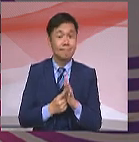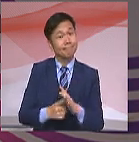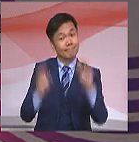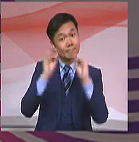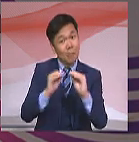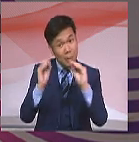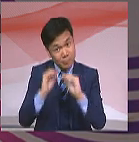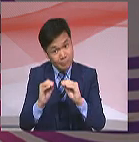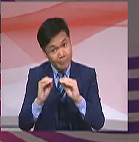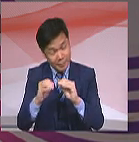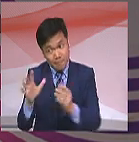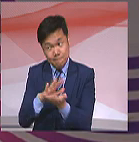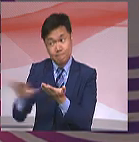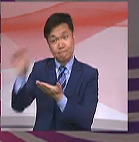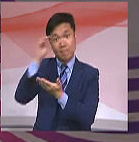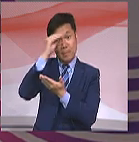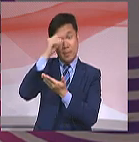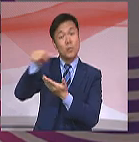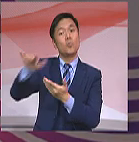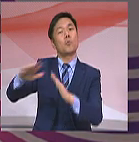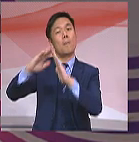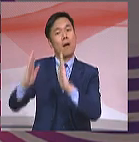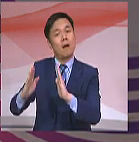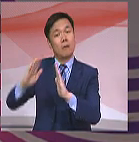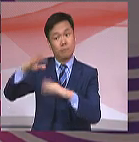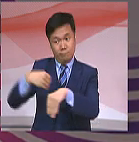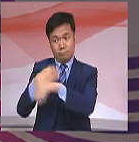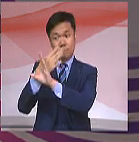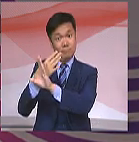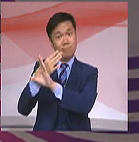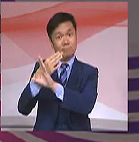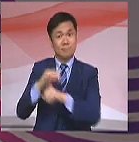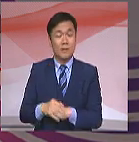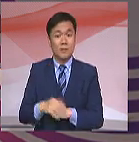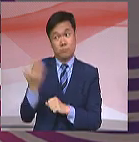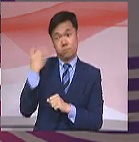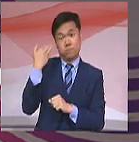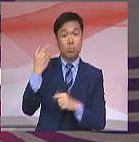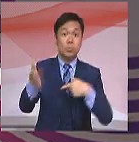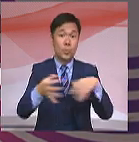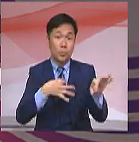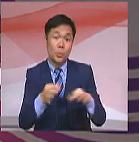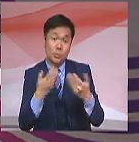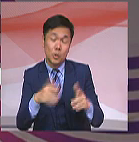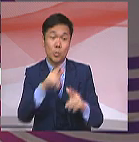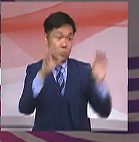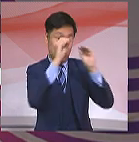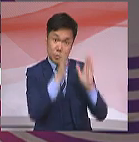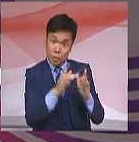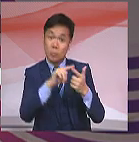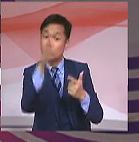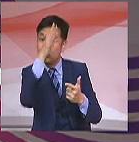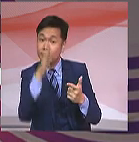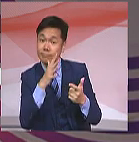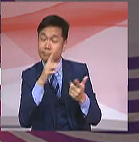pengajaran dan pembelajaran di rumah. Pada waktu itu kita telah jelaskan pada guru, ibu